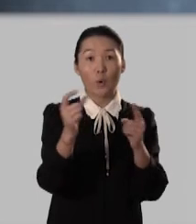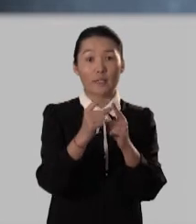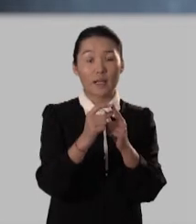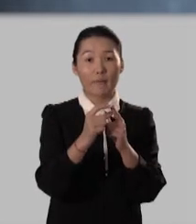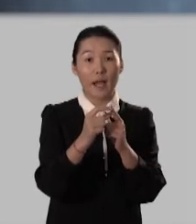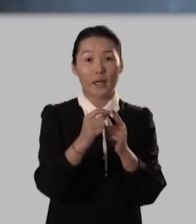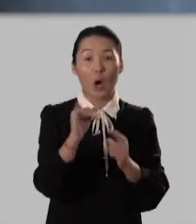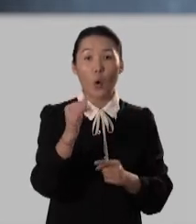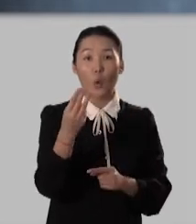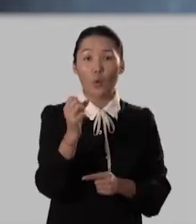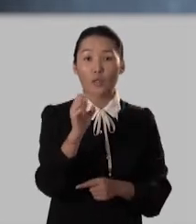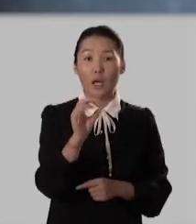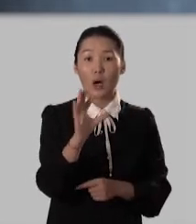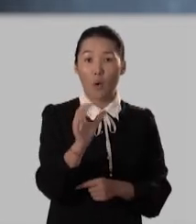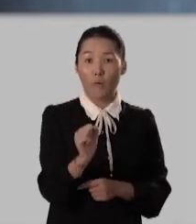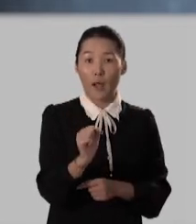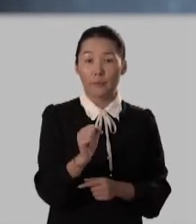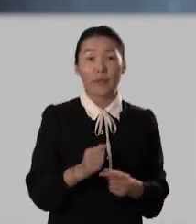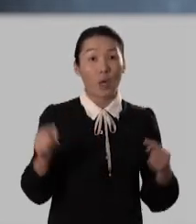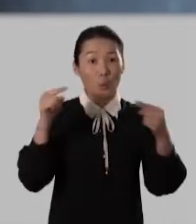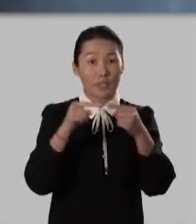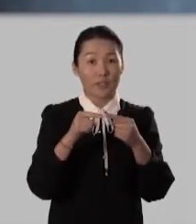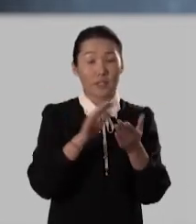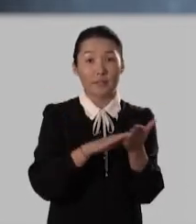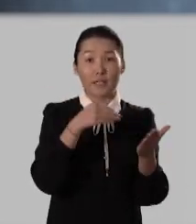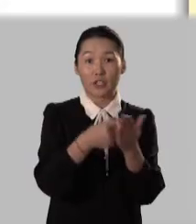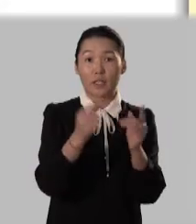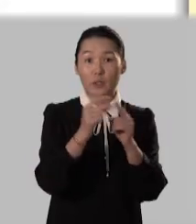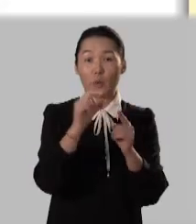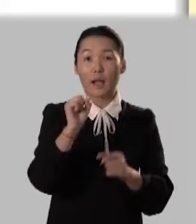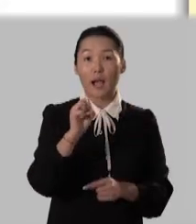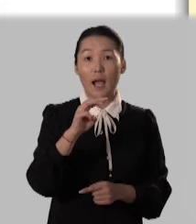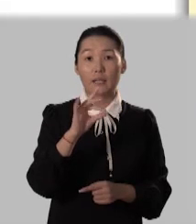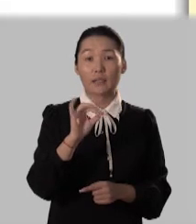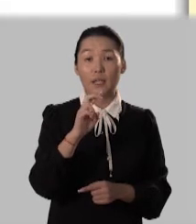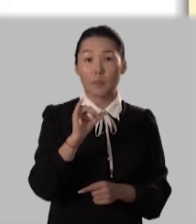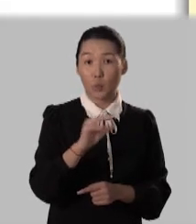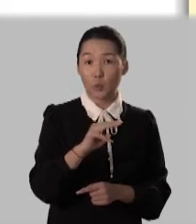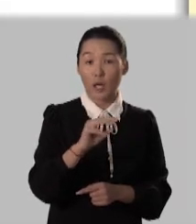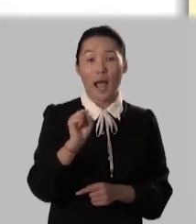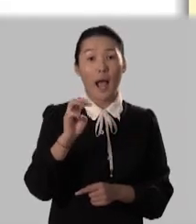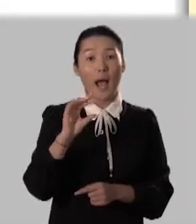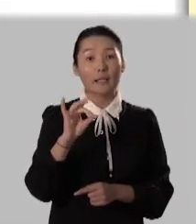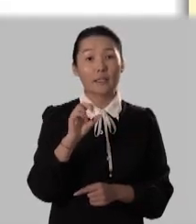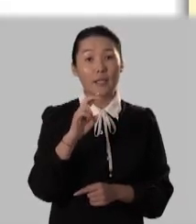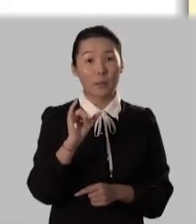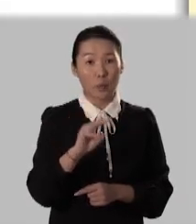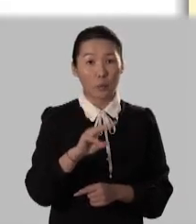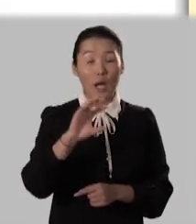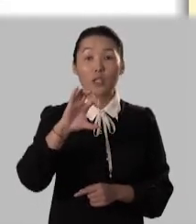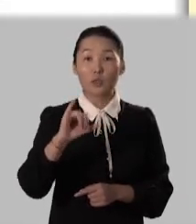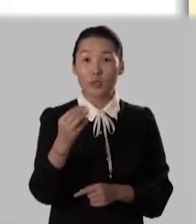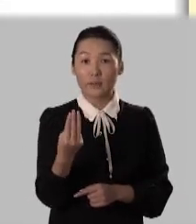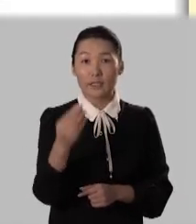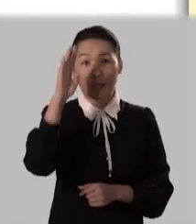николаевича ушакова и уточним значение слова атрибут атрибут существительное мужского